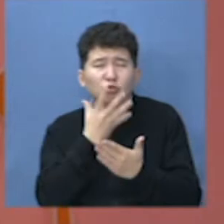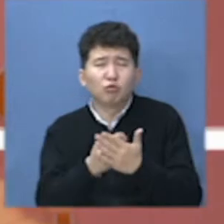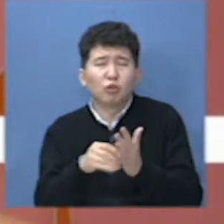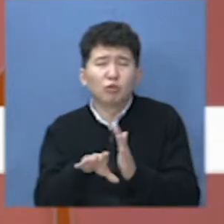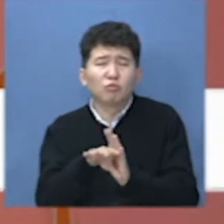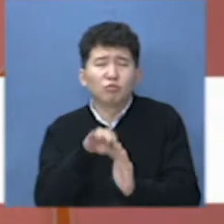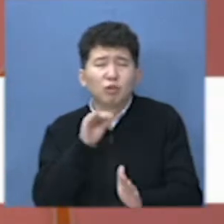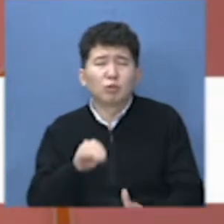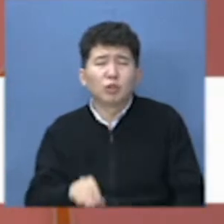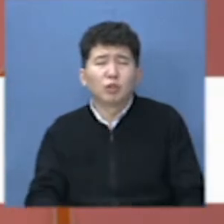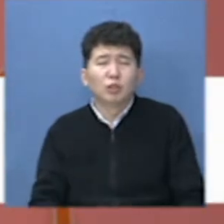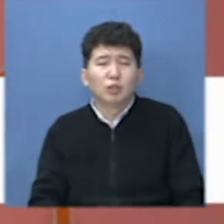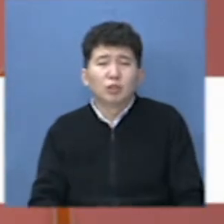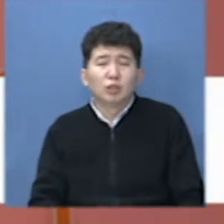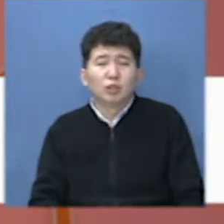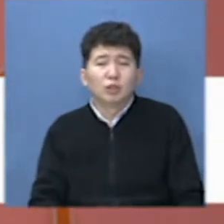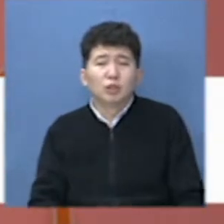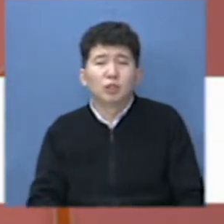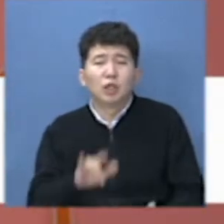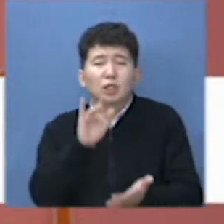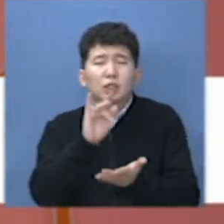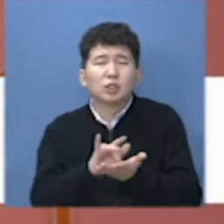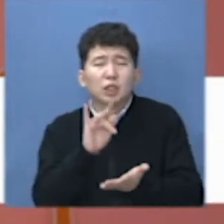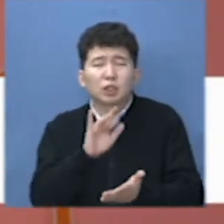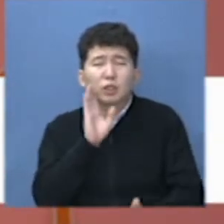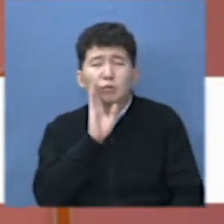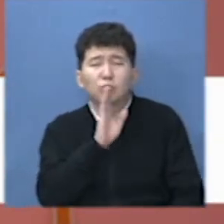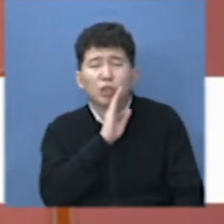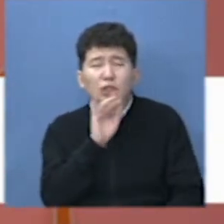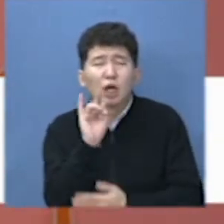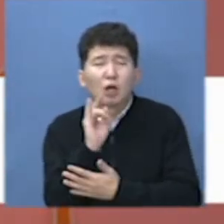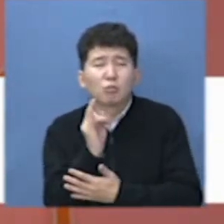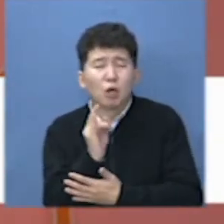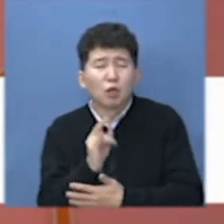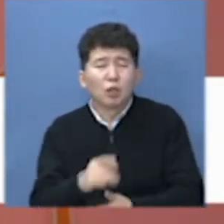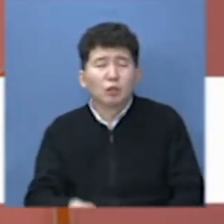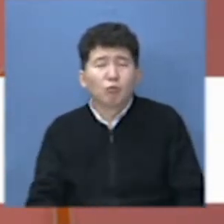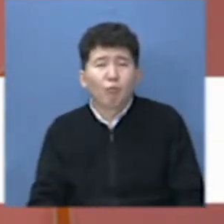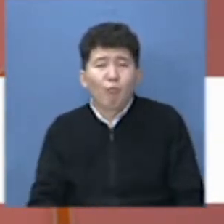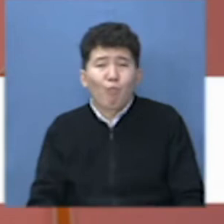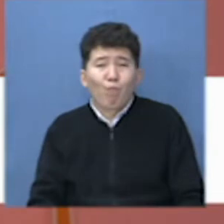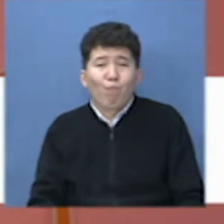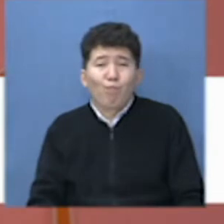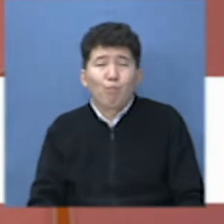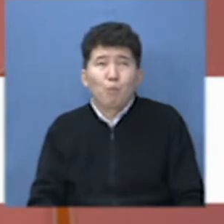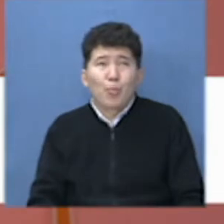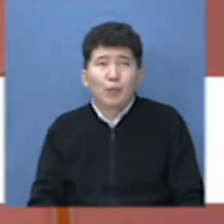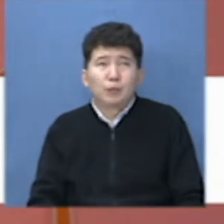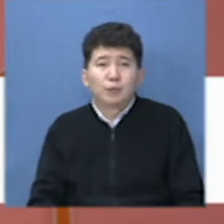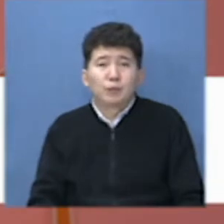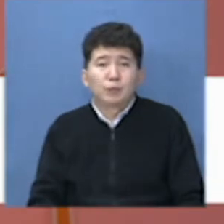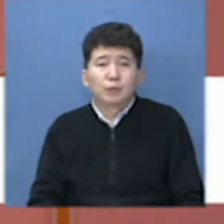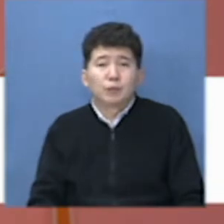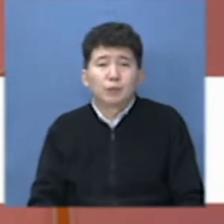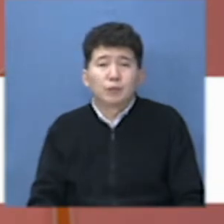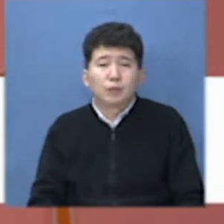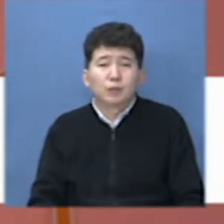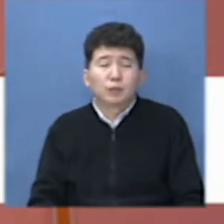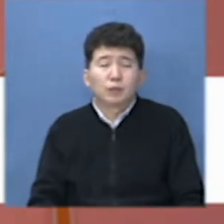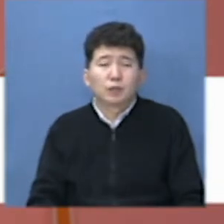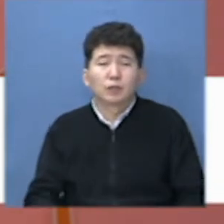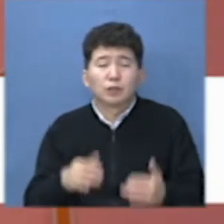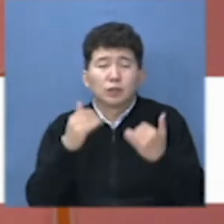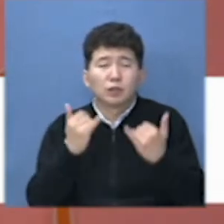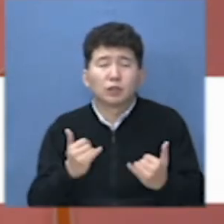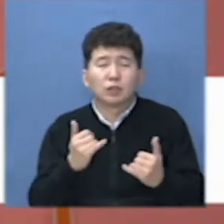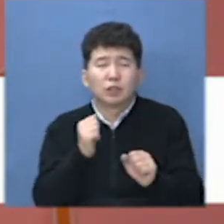Бұл ана мен бала орталығындағы жас босанған аналар мен жүкті әйелдер бөлімі. Алтын құрсақ аналар маңызды шарадан тыс қалмаған. Бүгінгі